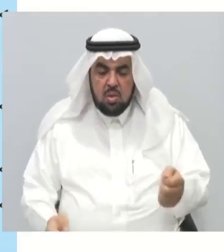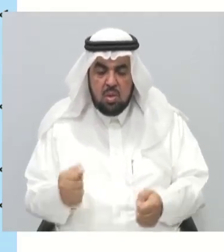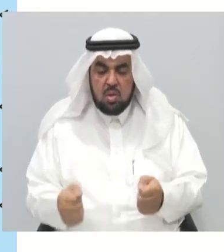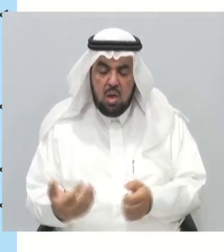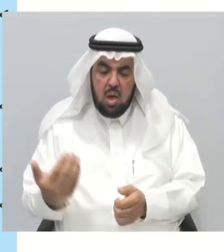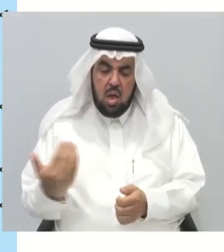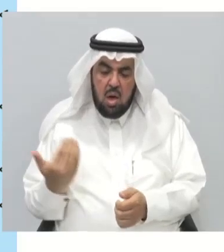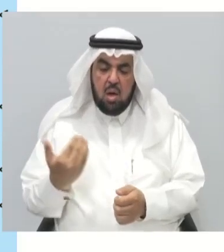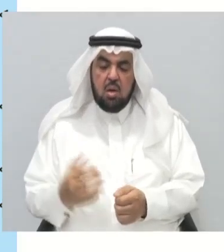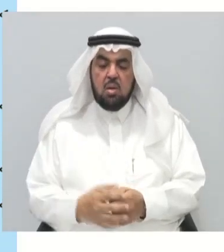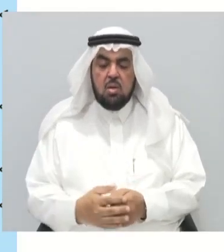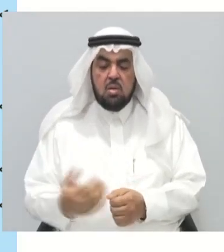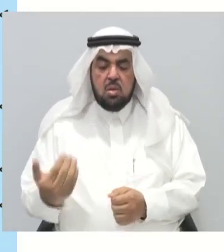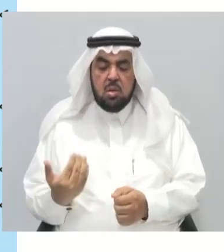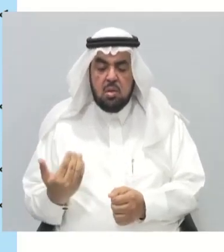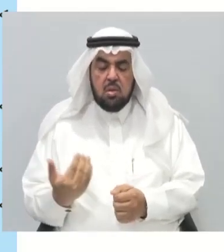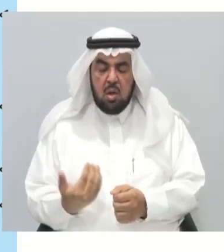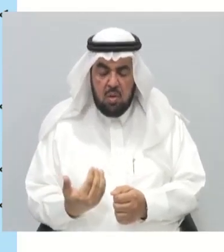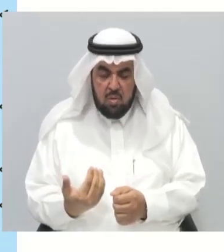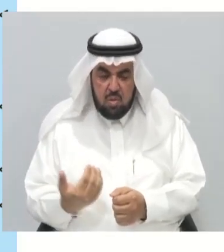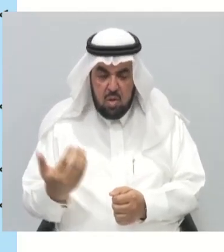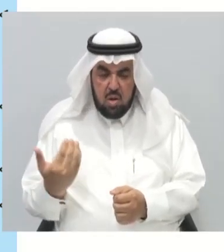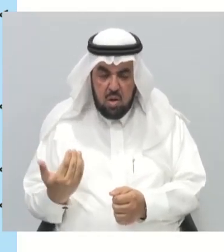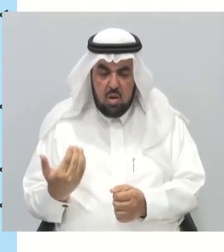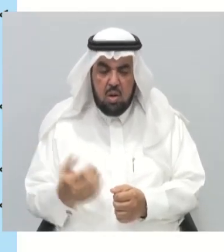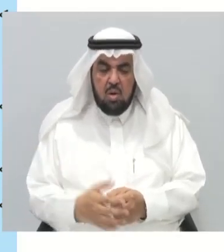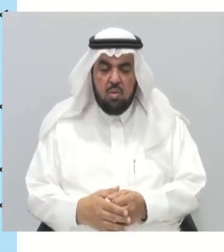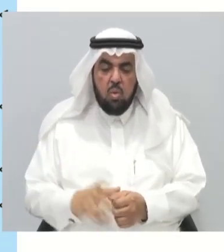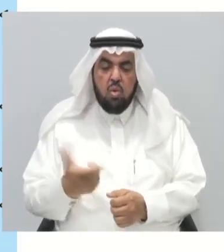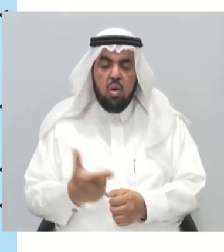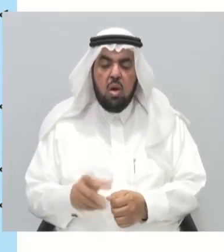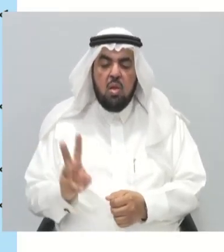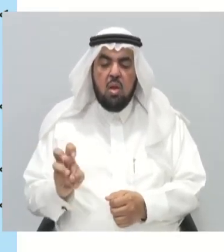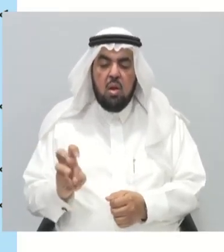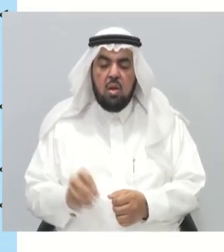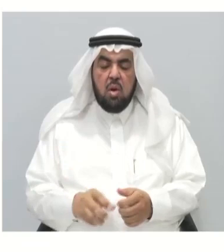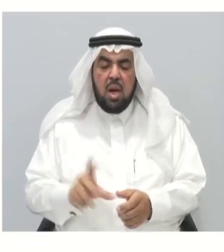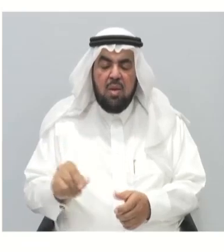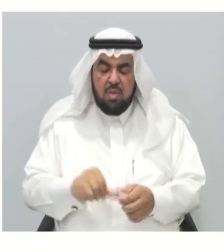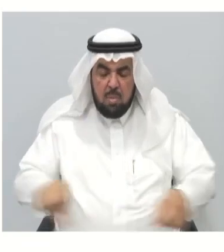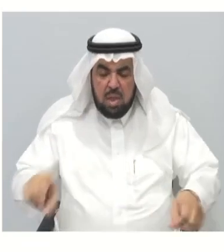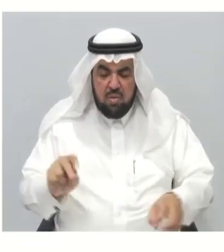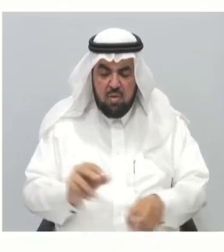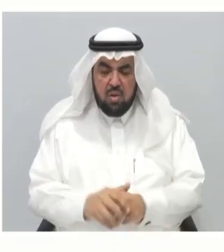او الدرايف باتجاهها ستكون الباكورد ونفس السرعه ونفس المسافه